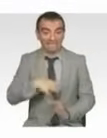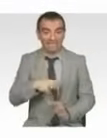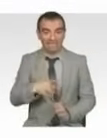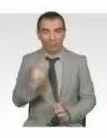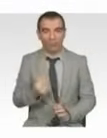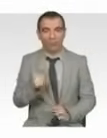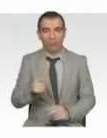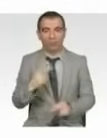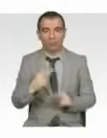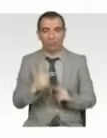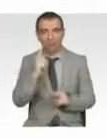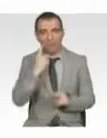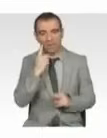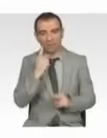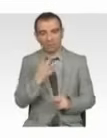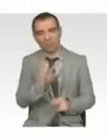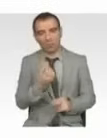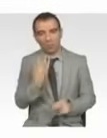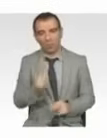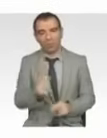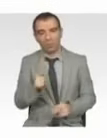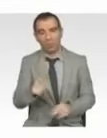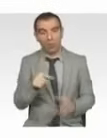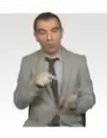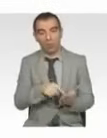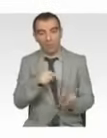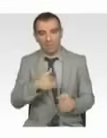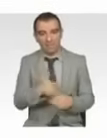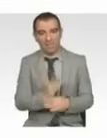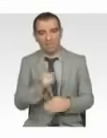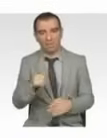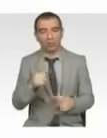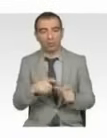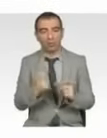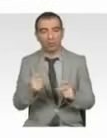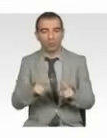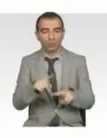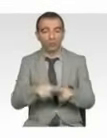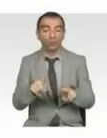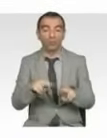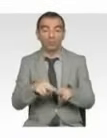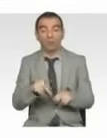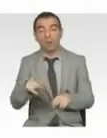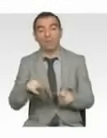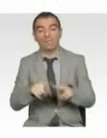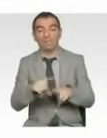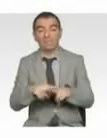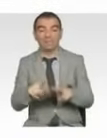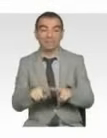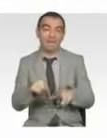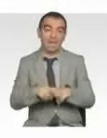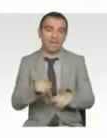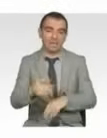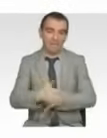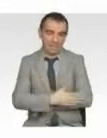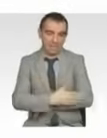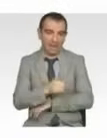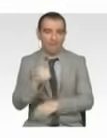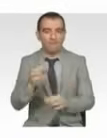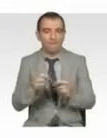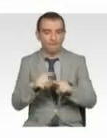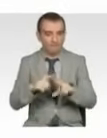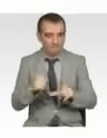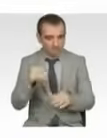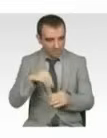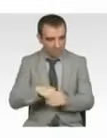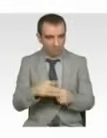Hani direkt tatlıya saldırıyorsunuz. İşte o noktada da gerçekten sumak ve nane çayı çok etkili. Arzu ederlerse bal da